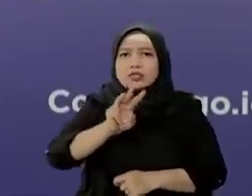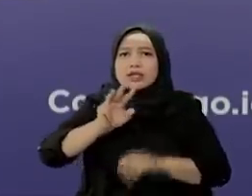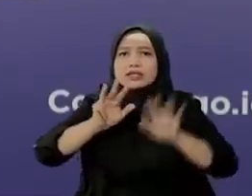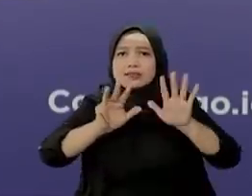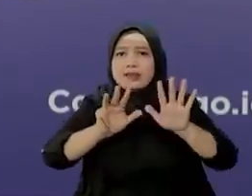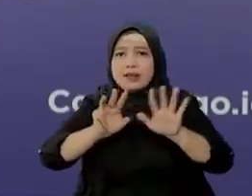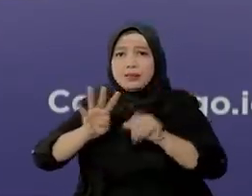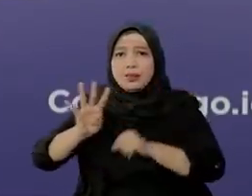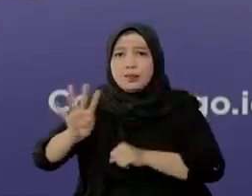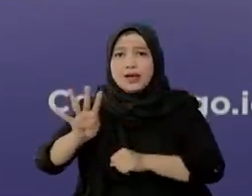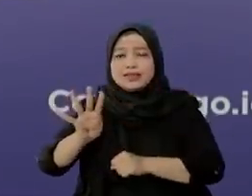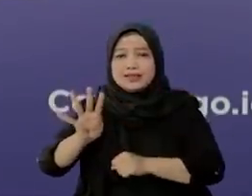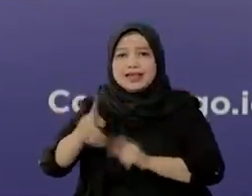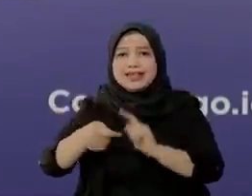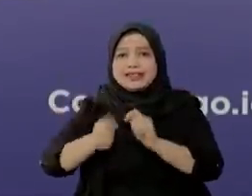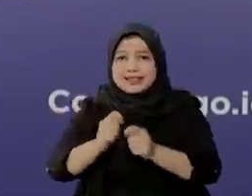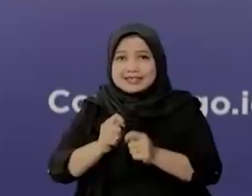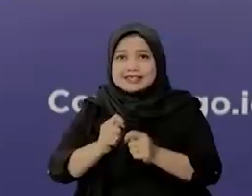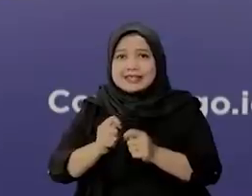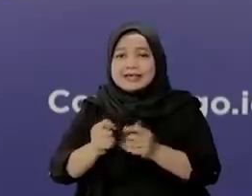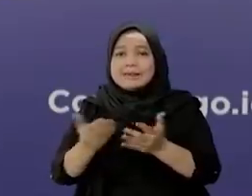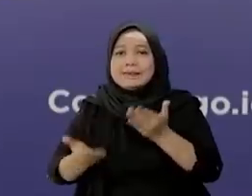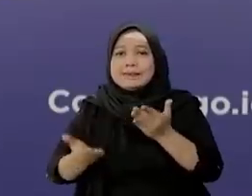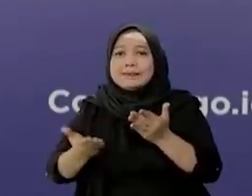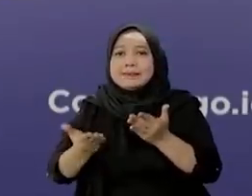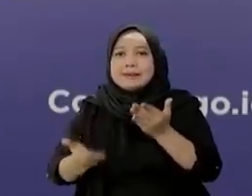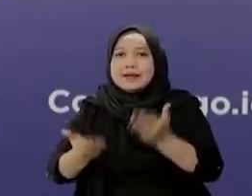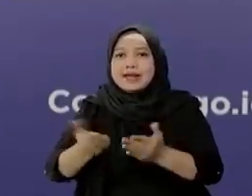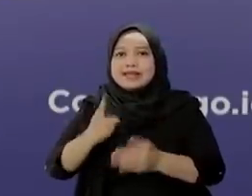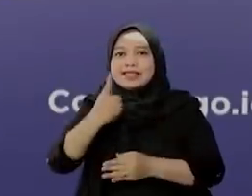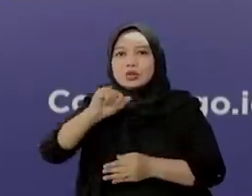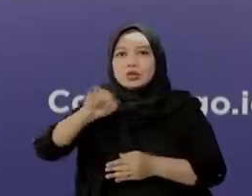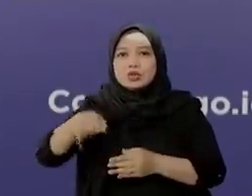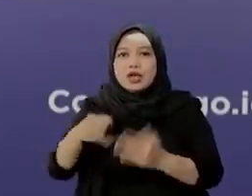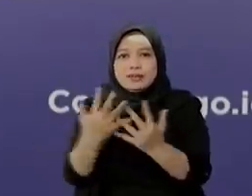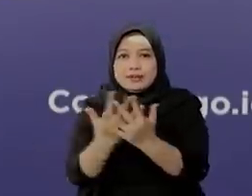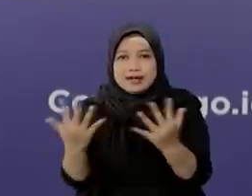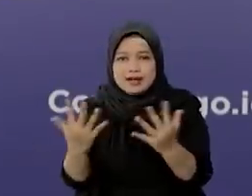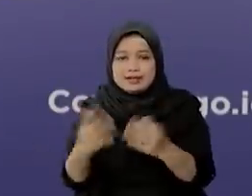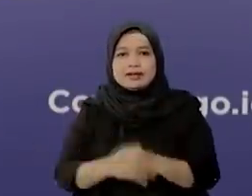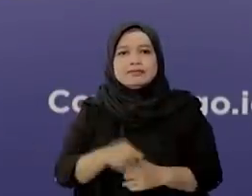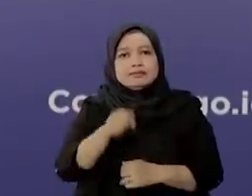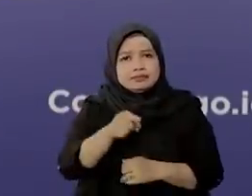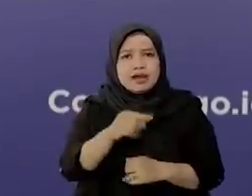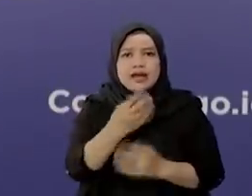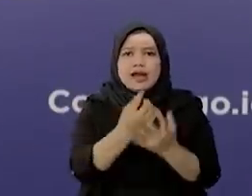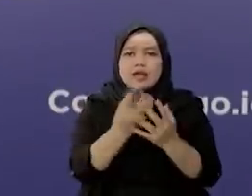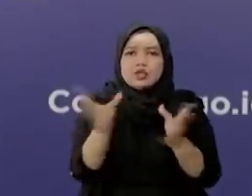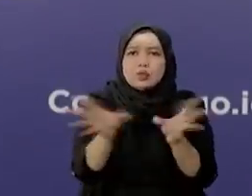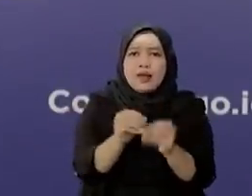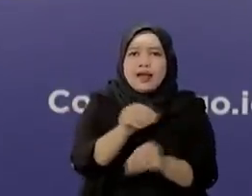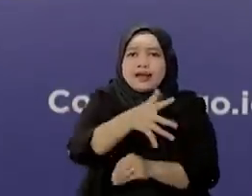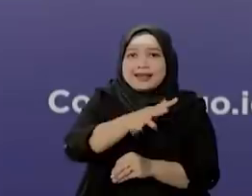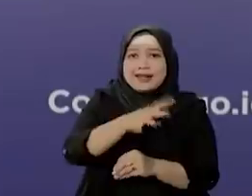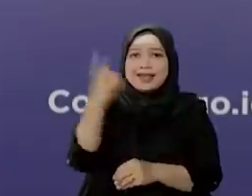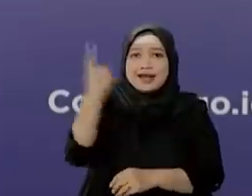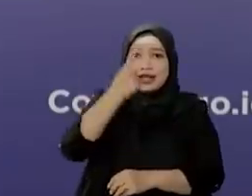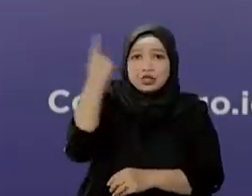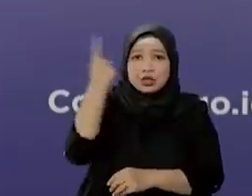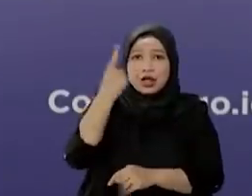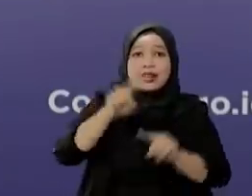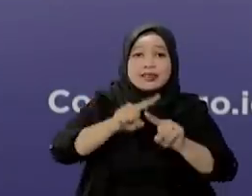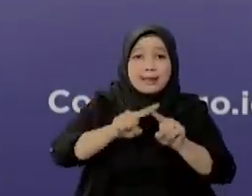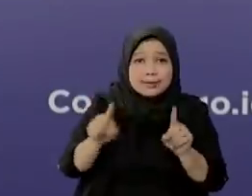3394 testing persatu juta penduduk angka ini adalah angka rata-rata nasional namun ada lima